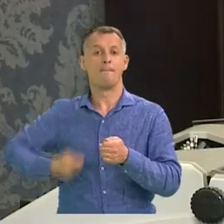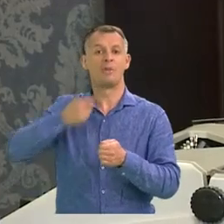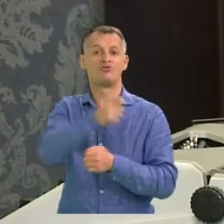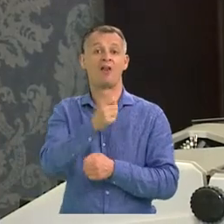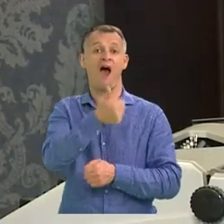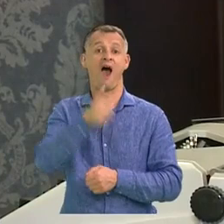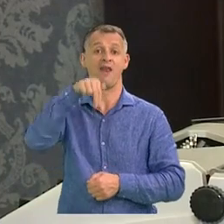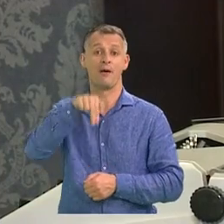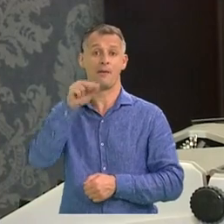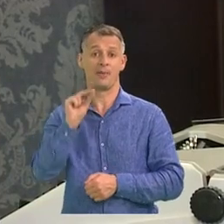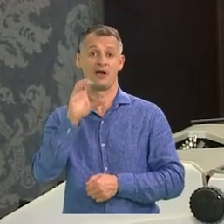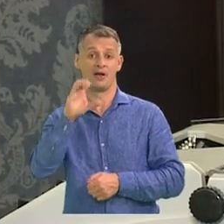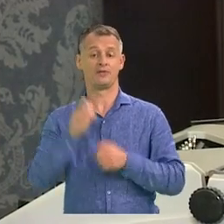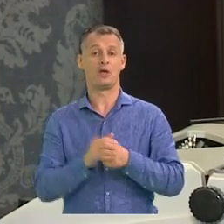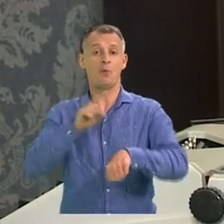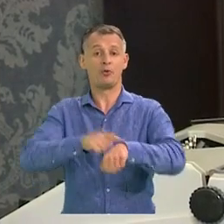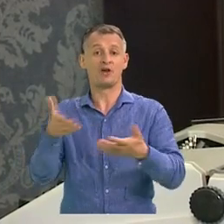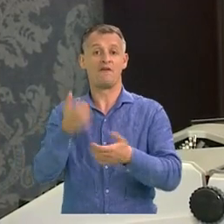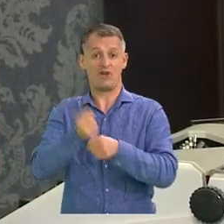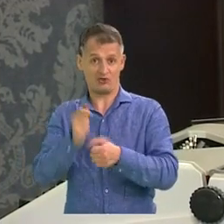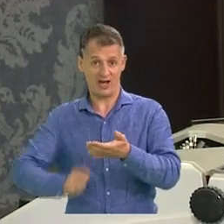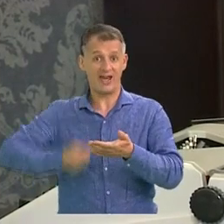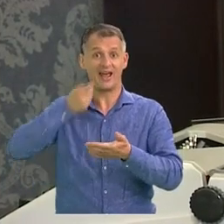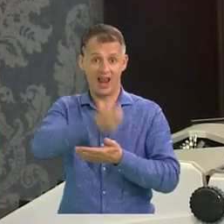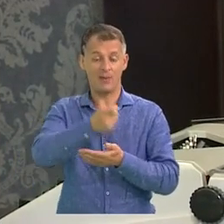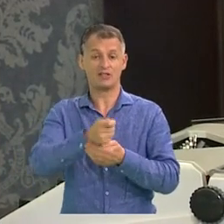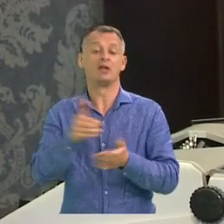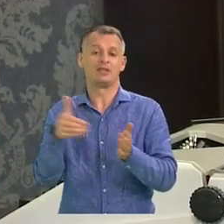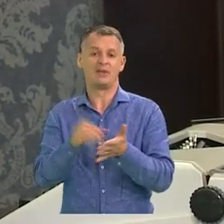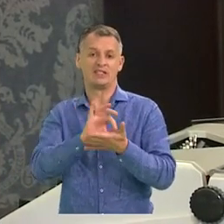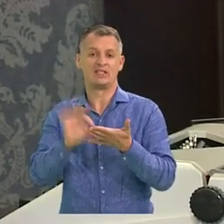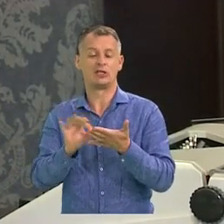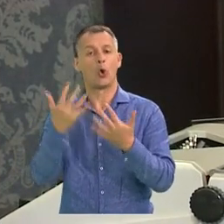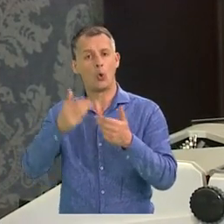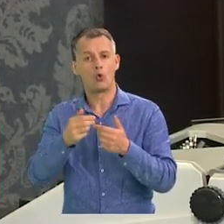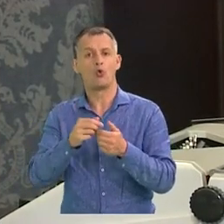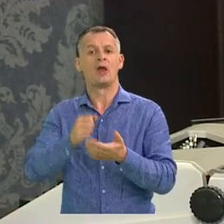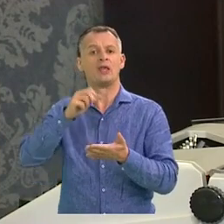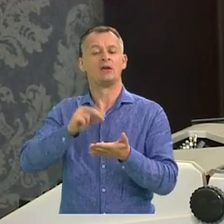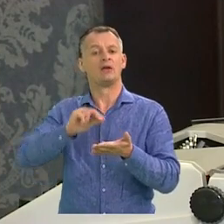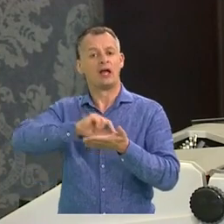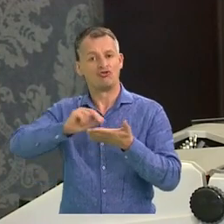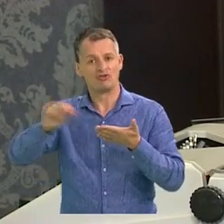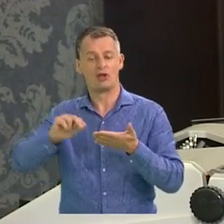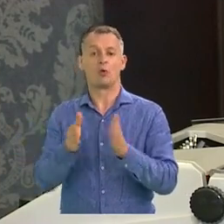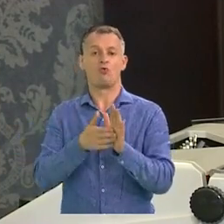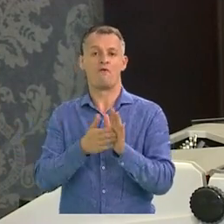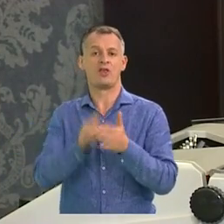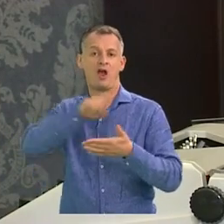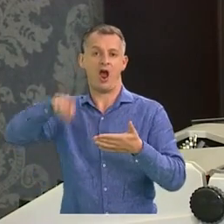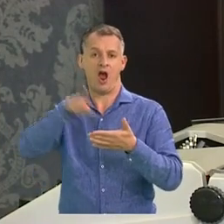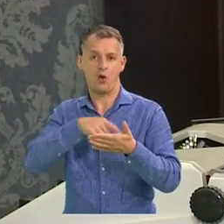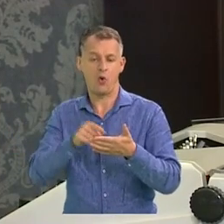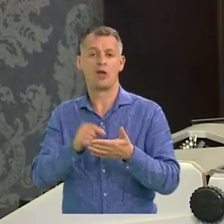În momentul în care trebuie să facem o reclamație și reclamația trebuie făcută neapărat scrisă, cu număr de înregistrare, cu dovada faptului că ni s-a anulat, cu un